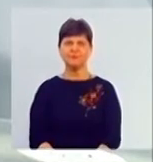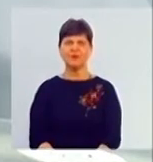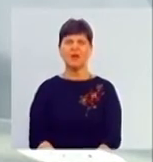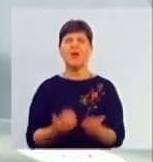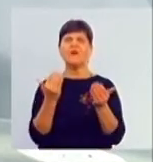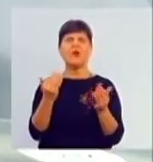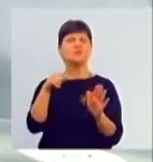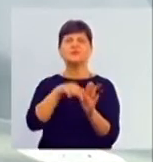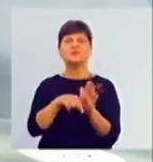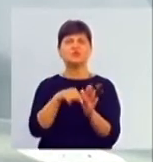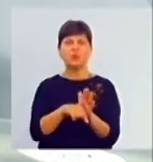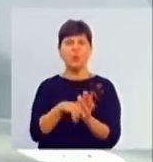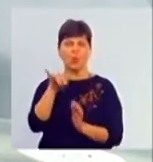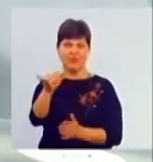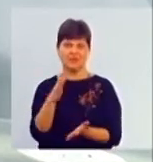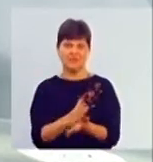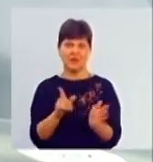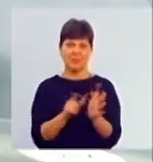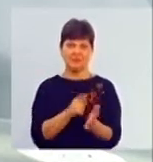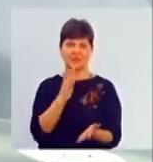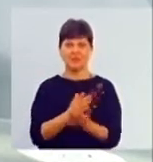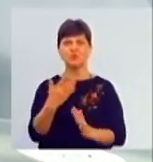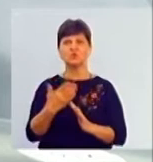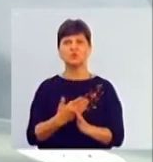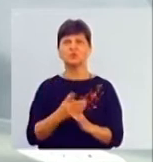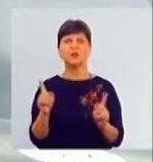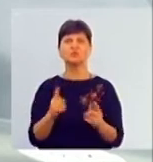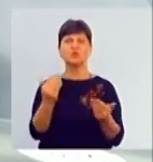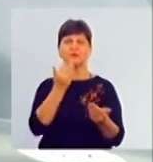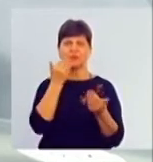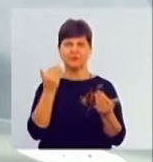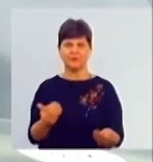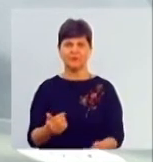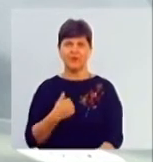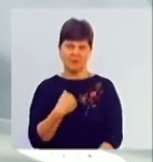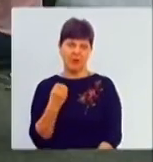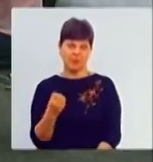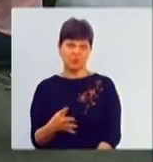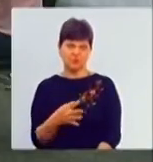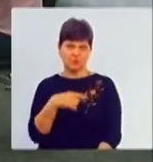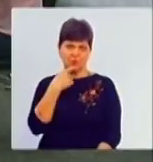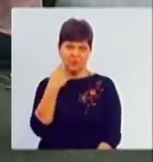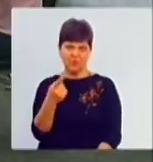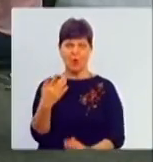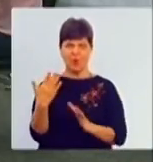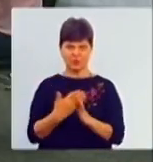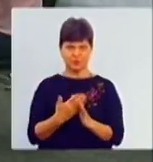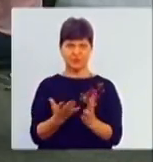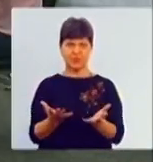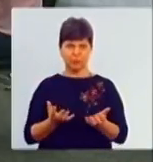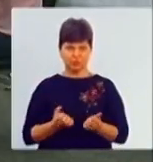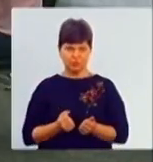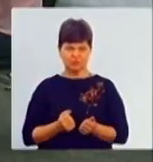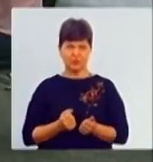Ми зрозуміли, що у вас є пенсія, є субсидія. То що ви запитуєте? Про що? Я просто кажу, що субсидії получають і їздять